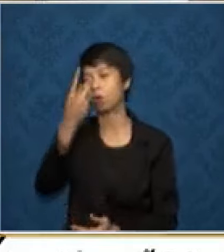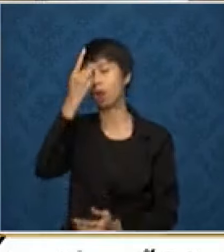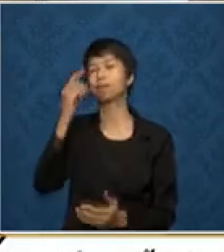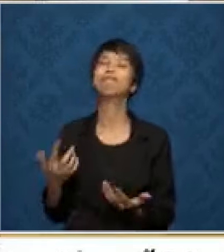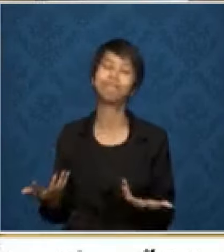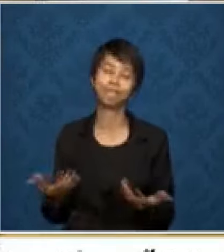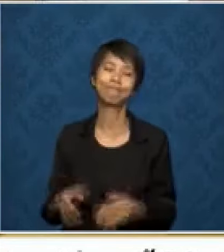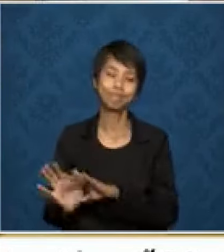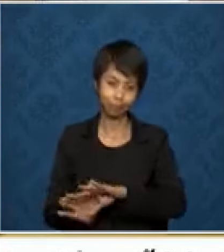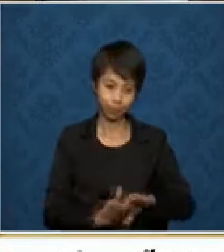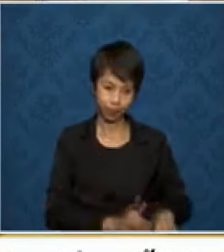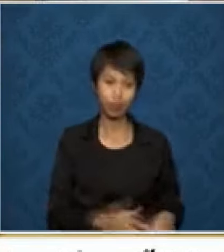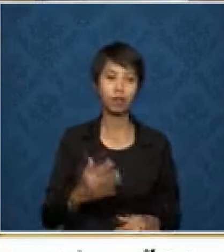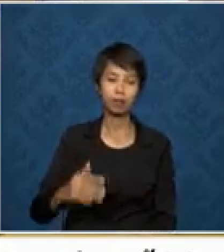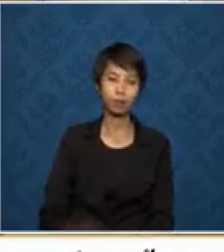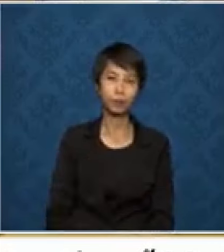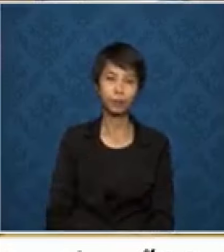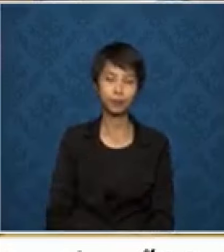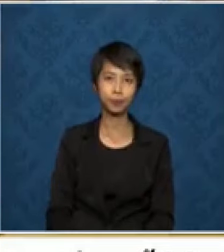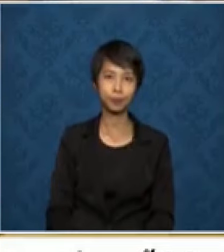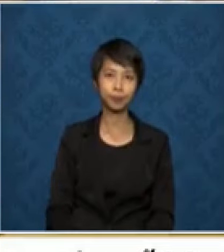ท้ายครับท่านประธาน